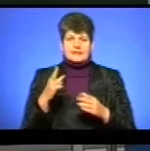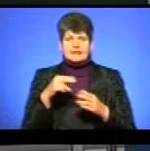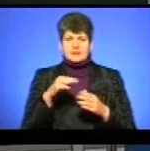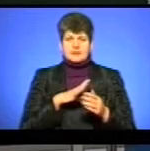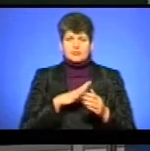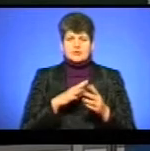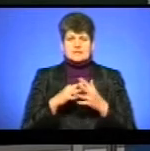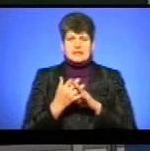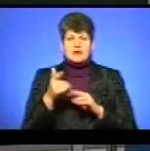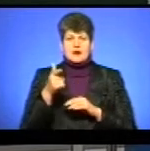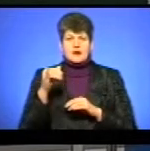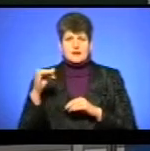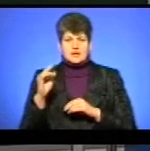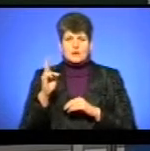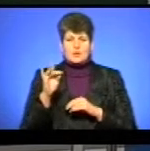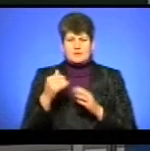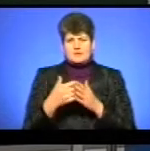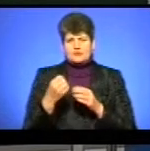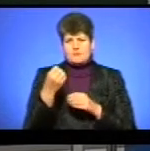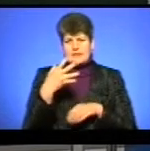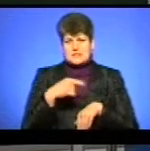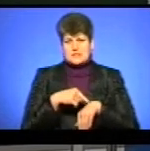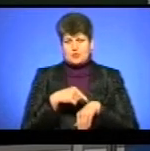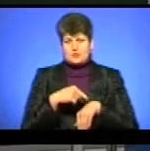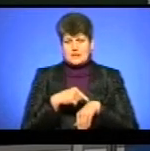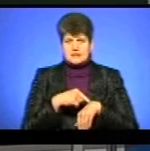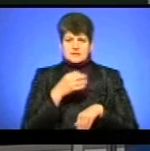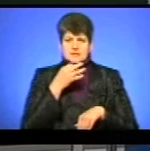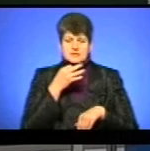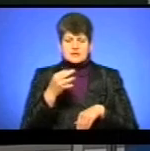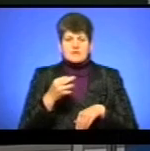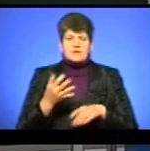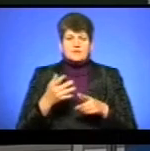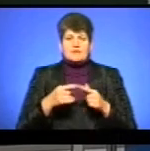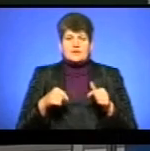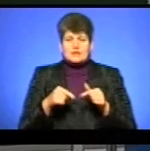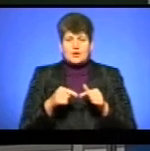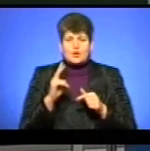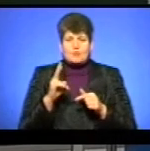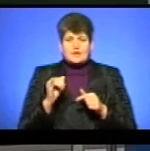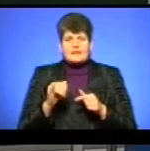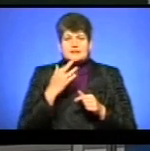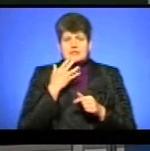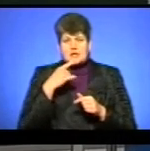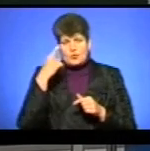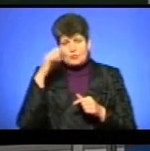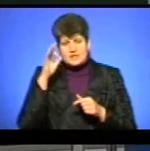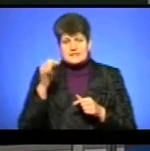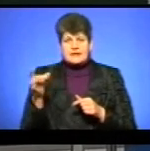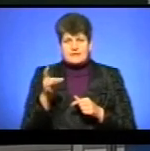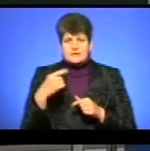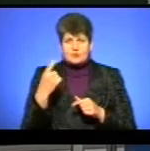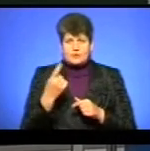селами Гаї та Крупець близько 15-ї години, повідомила речниця відділу комунікації Нацполіції Рівненської області